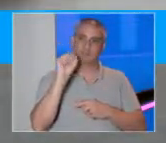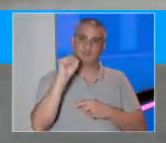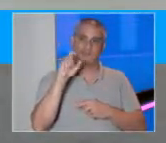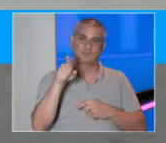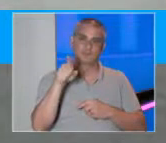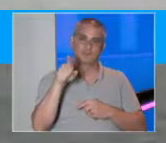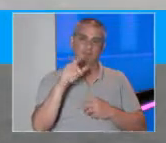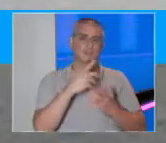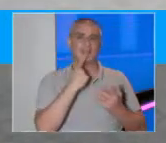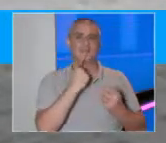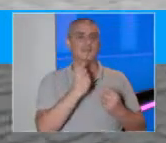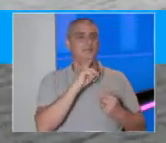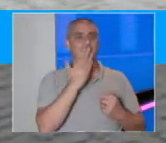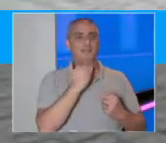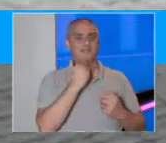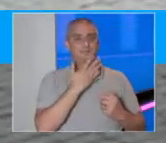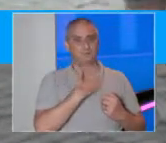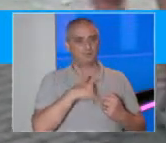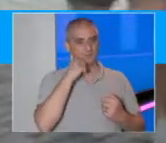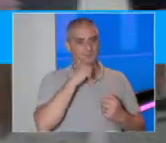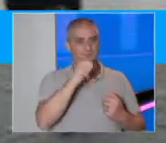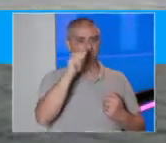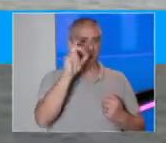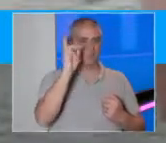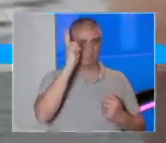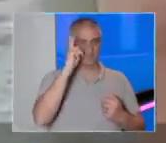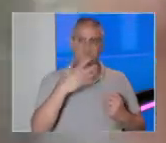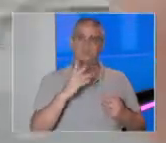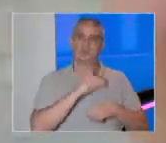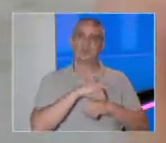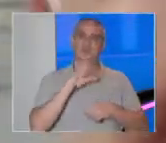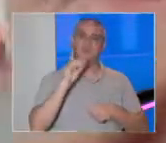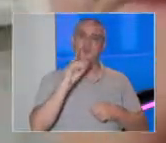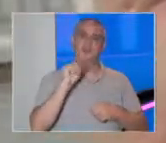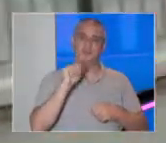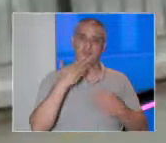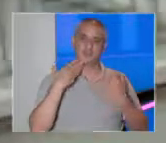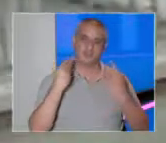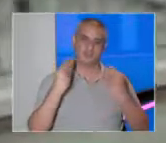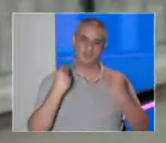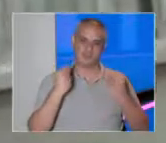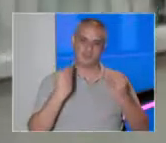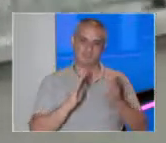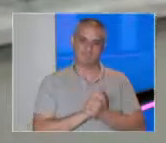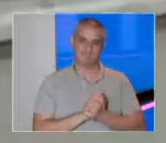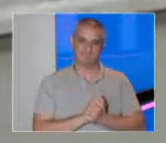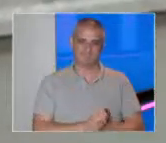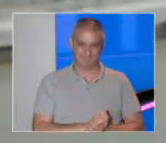רק רגע, הנה. הנה טעימה לכל הישראלים שרוצים לטוס לחול. דוקטור דרור אידר, שגריר ישראל באיטליה, תודה רבה לך על הרעיון